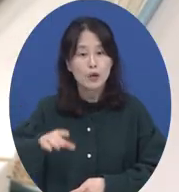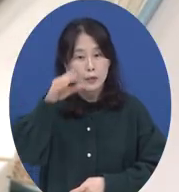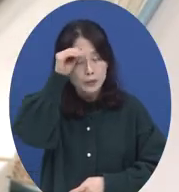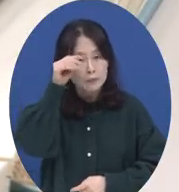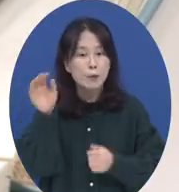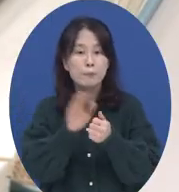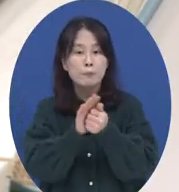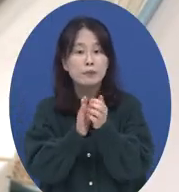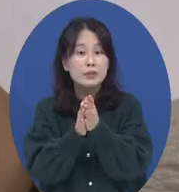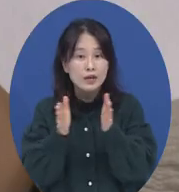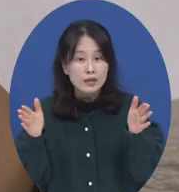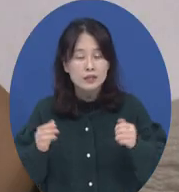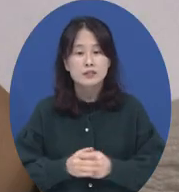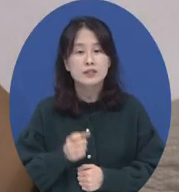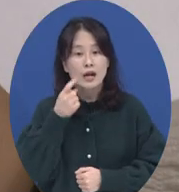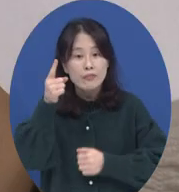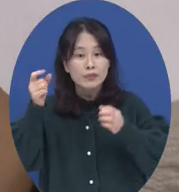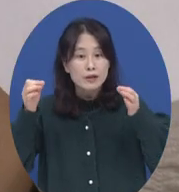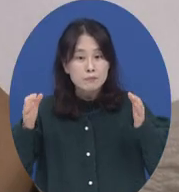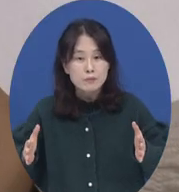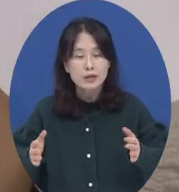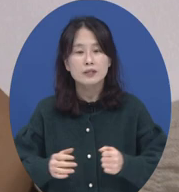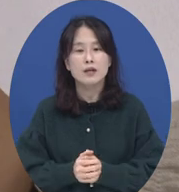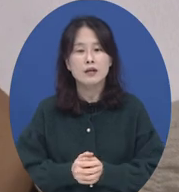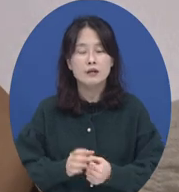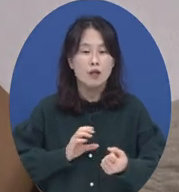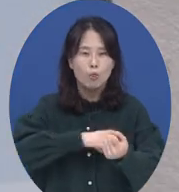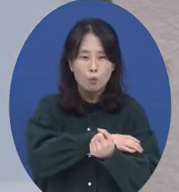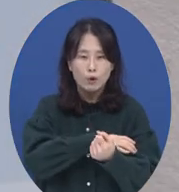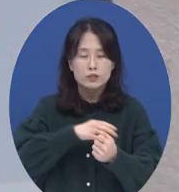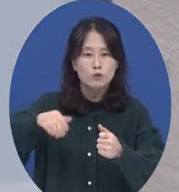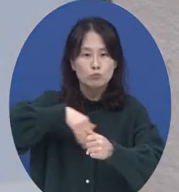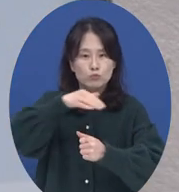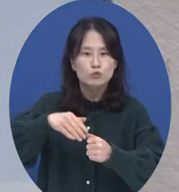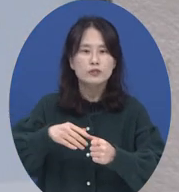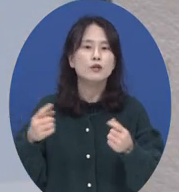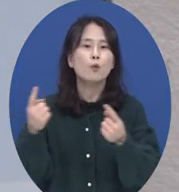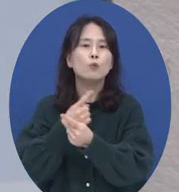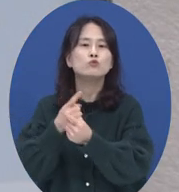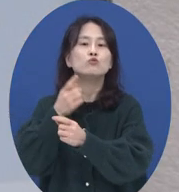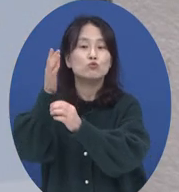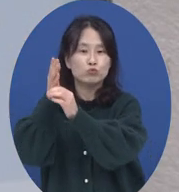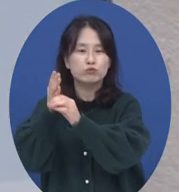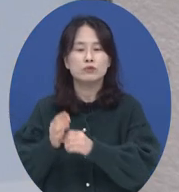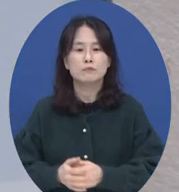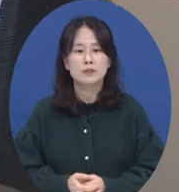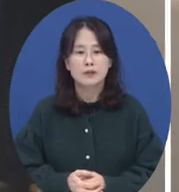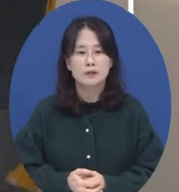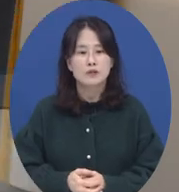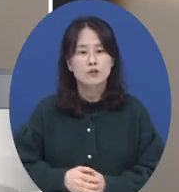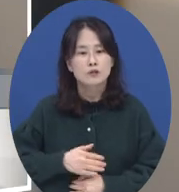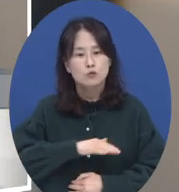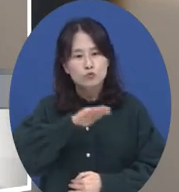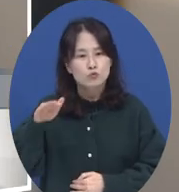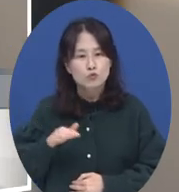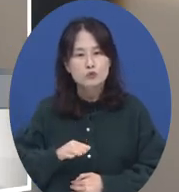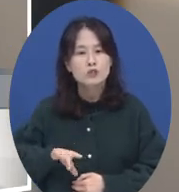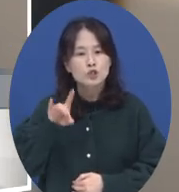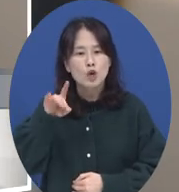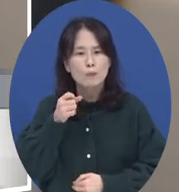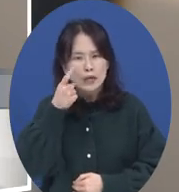서비스를 시작했는데 불과 한 달 만에 독과점 체제를 흔들고 있습니다. 한달 저희들이 입점해서 사용해본